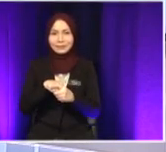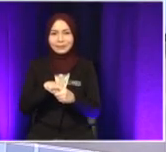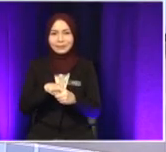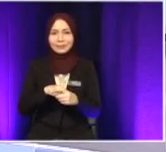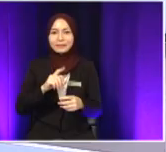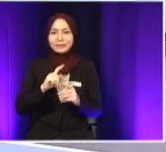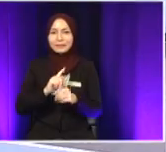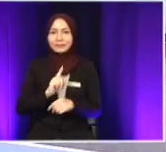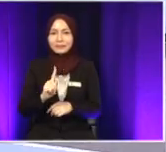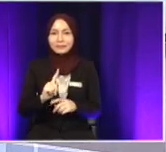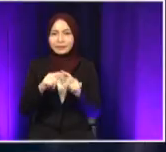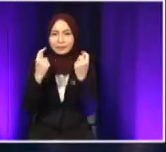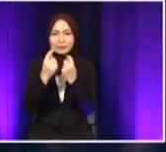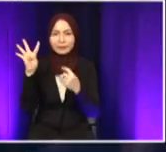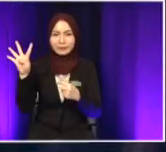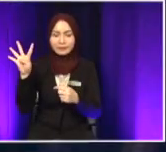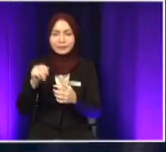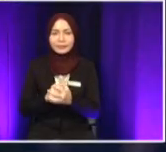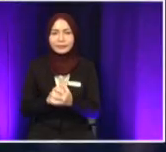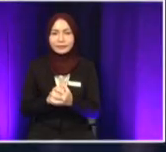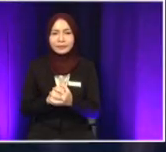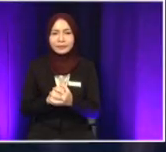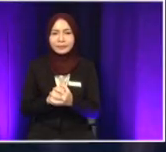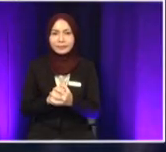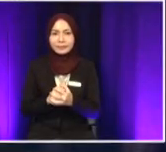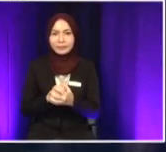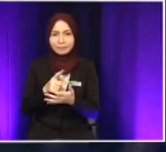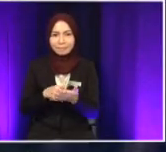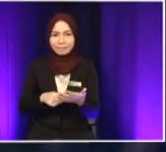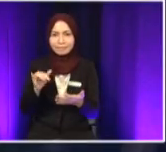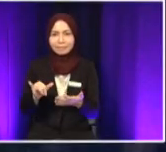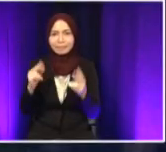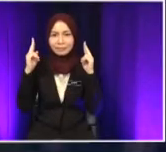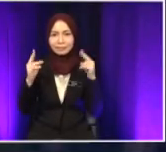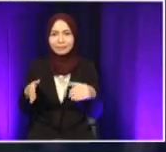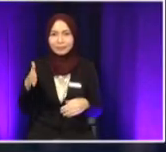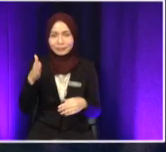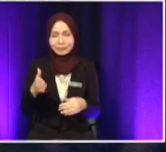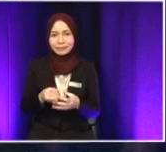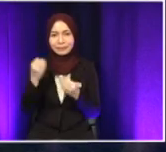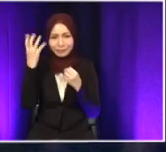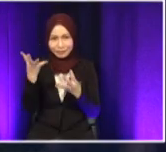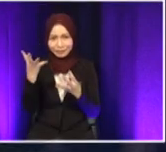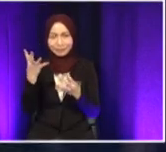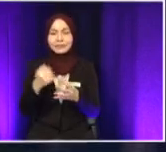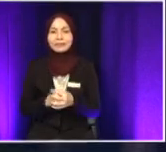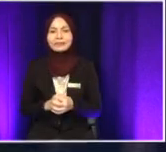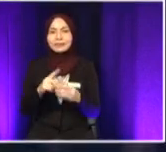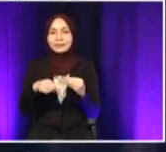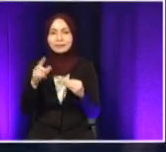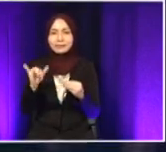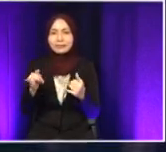baik Ustadzah untuk Sehun kali ini apakah yang akan saya kongsikan untuk saya yang terakhir ini maka kita akan